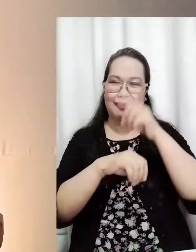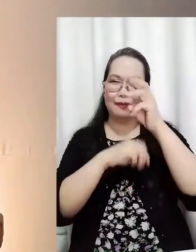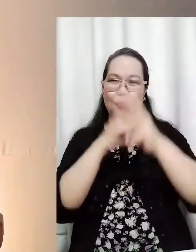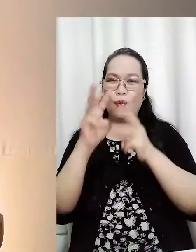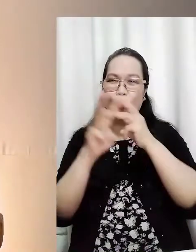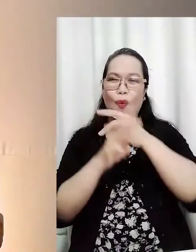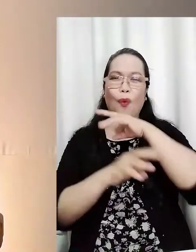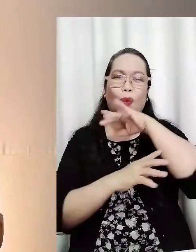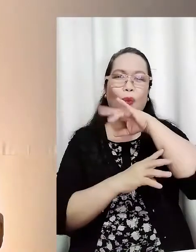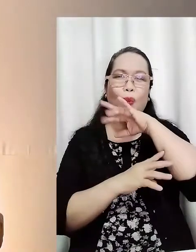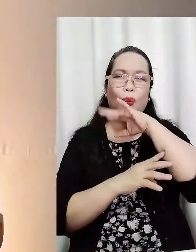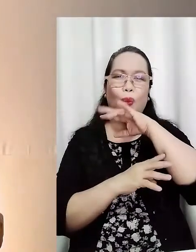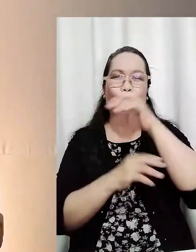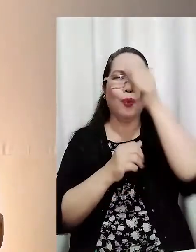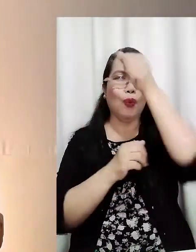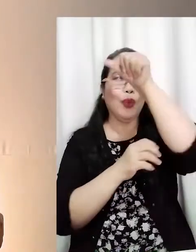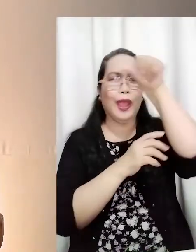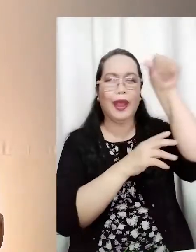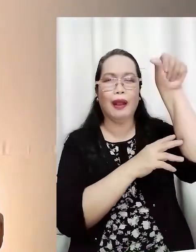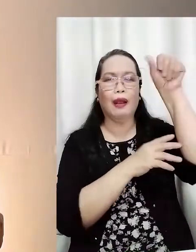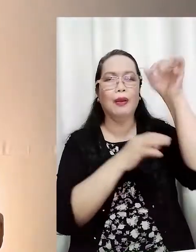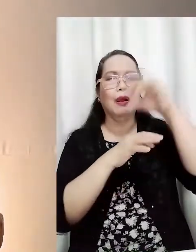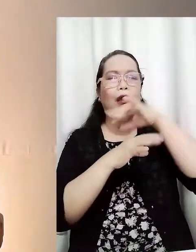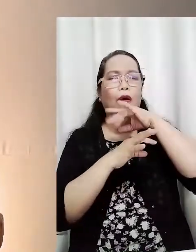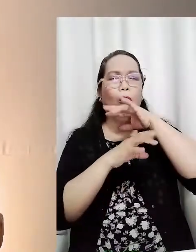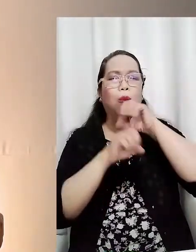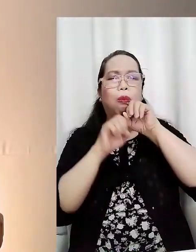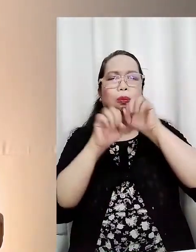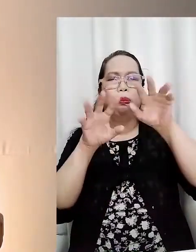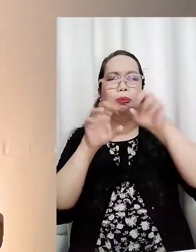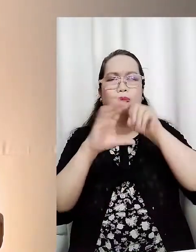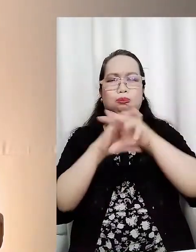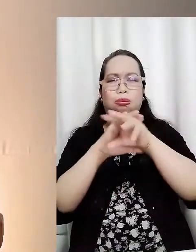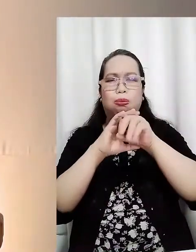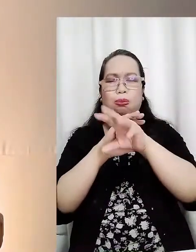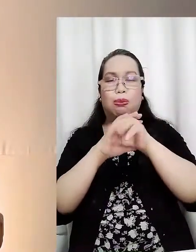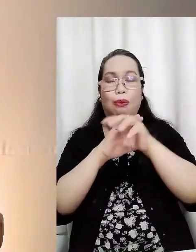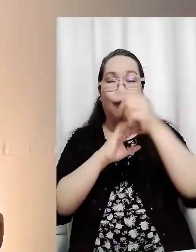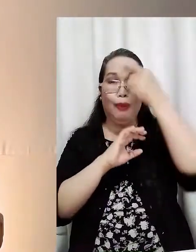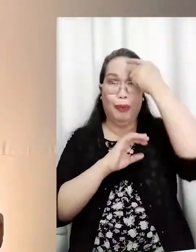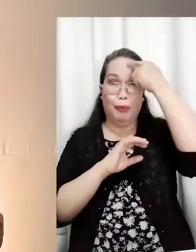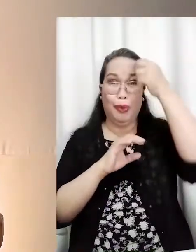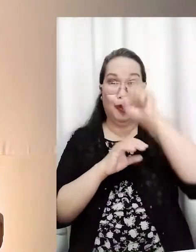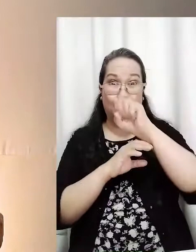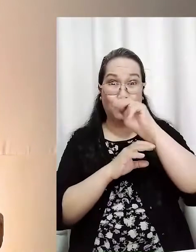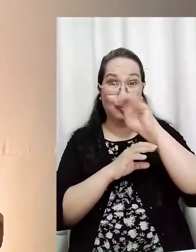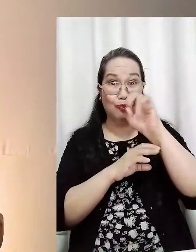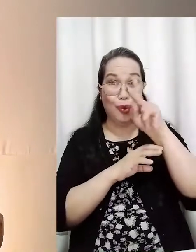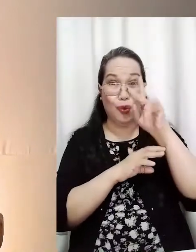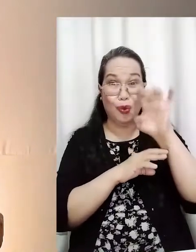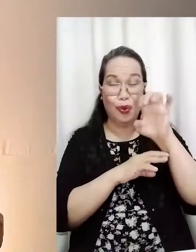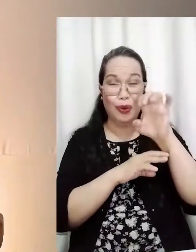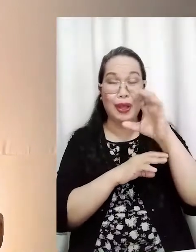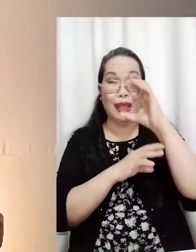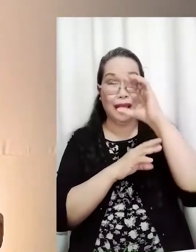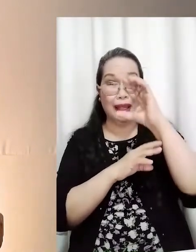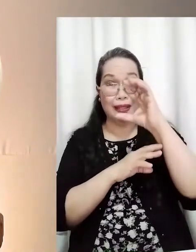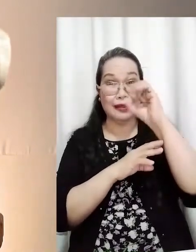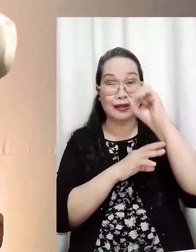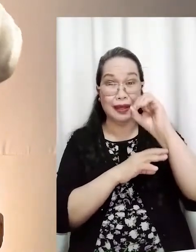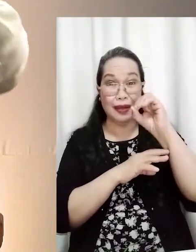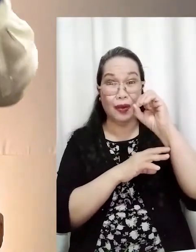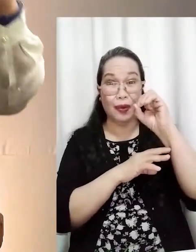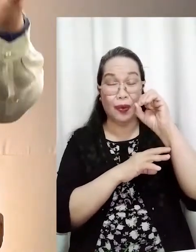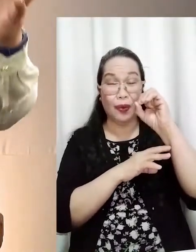walang habas na pagdudumi ng hangin dahil sa usok o yung tinatawag na carbon emissions, yun daw